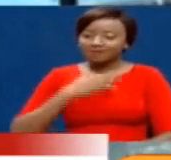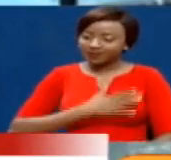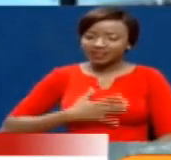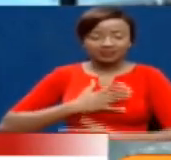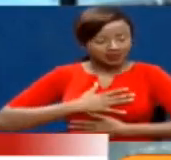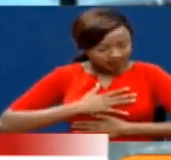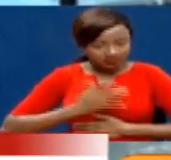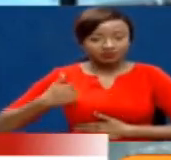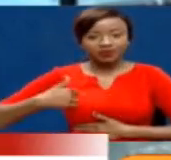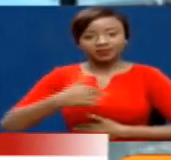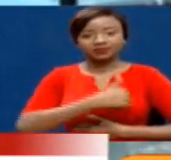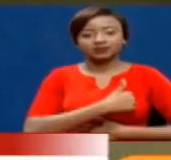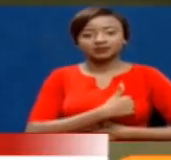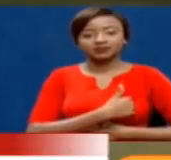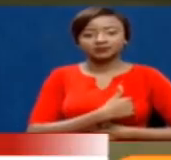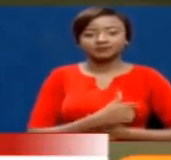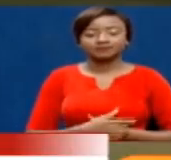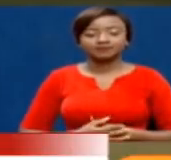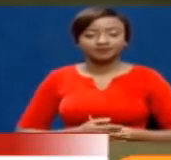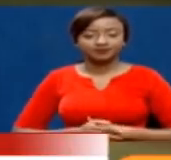watuheshimu.